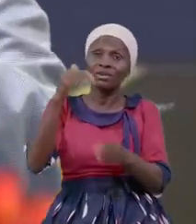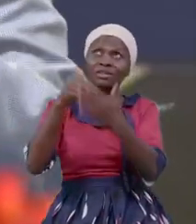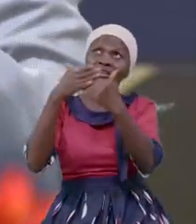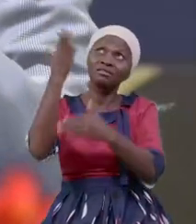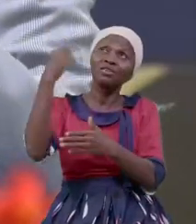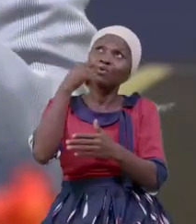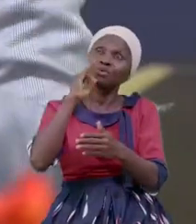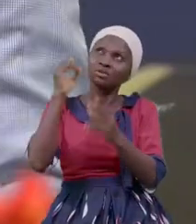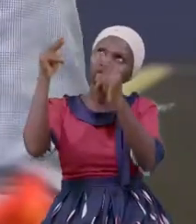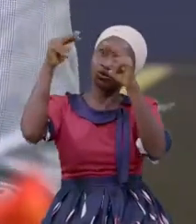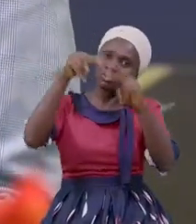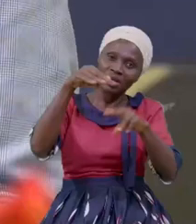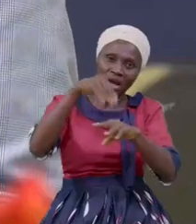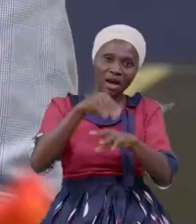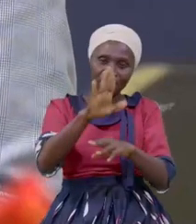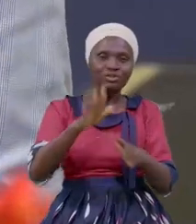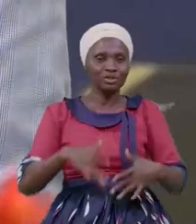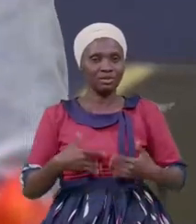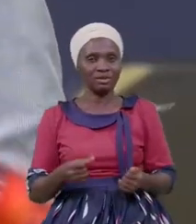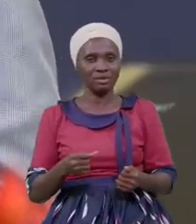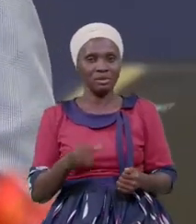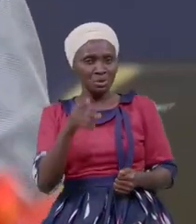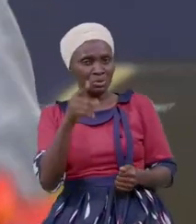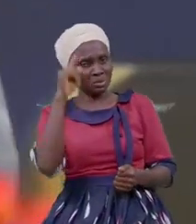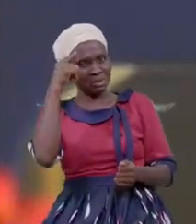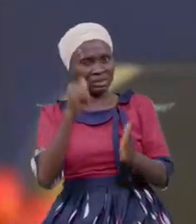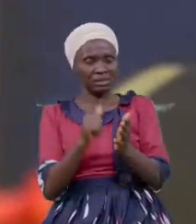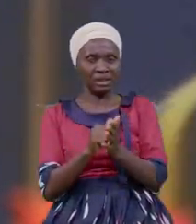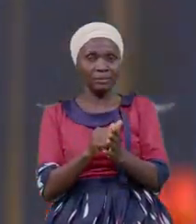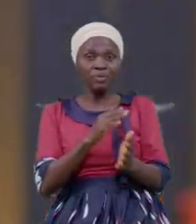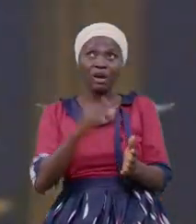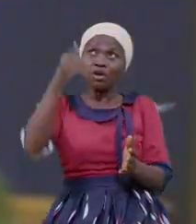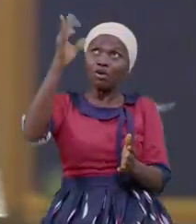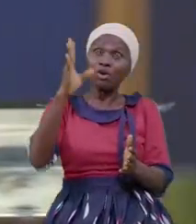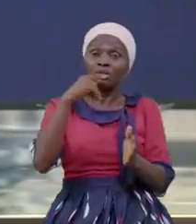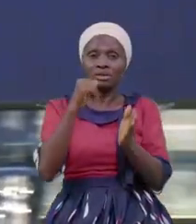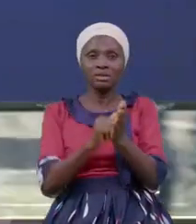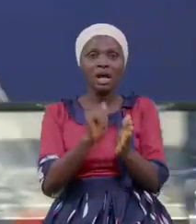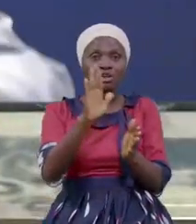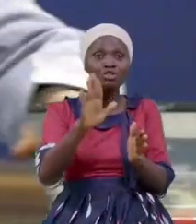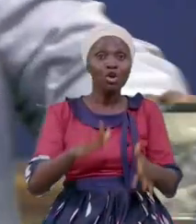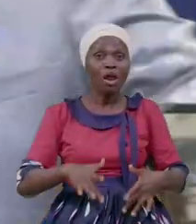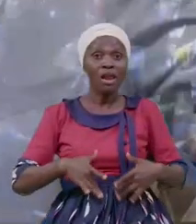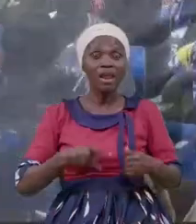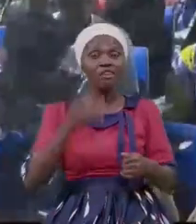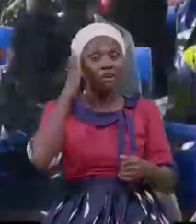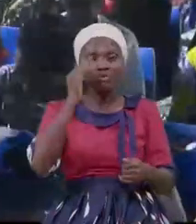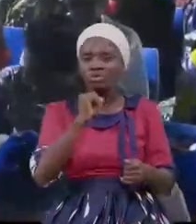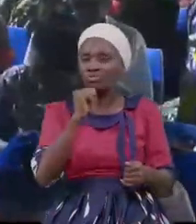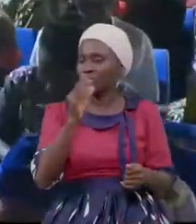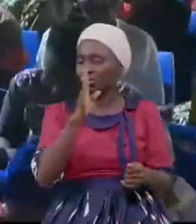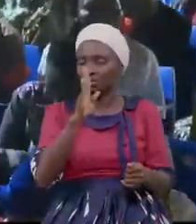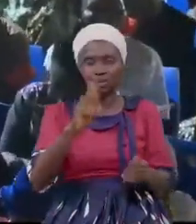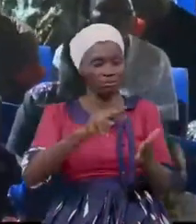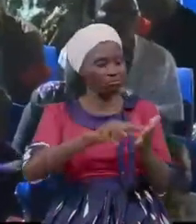vie et et cette vie ne sera plus sans objectif ta vie aura de